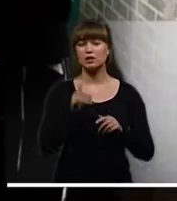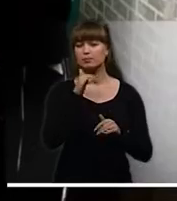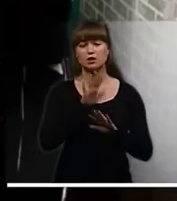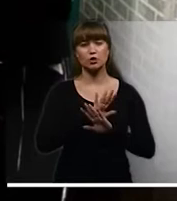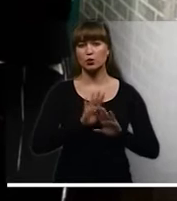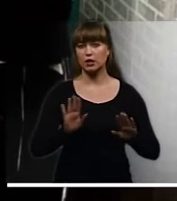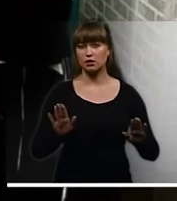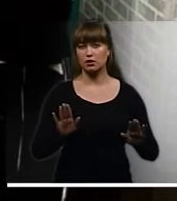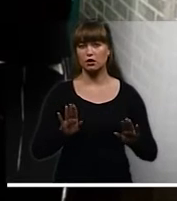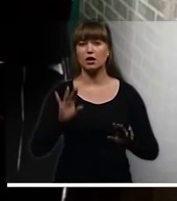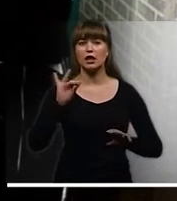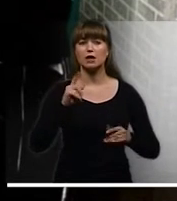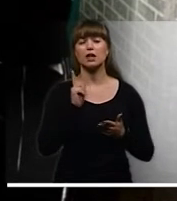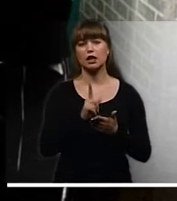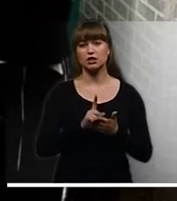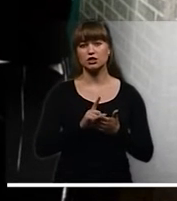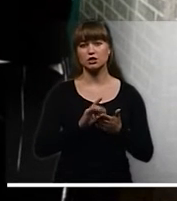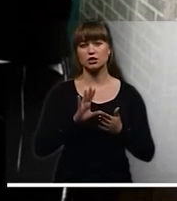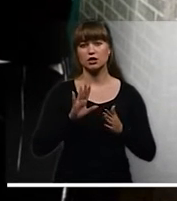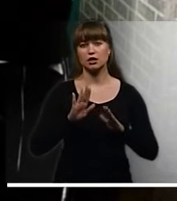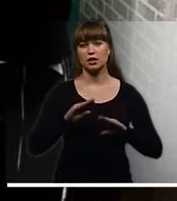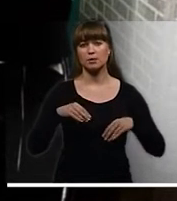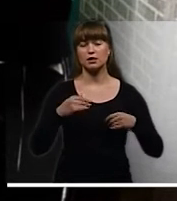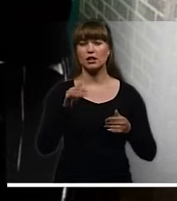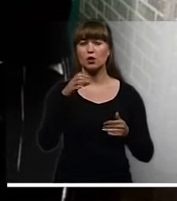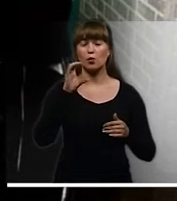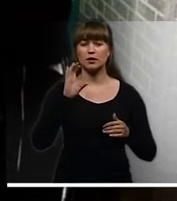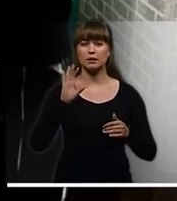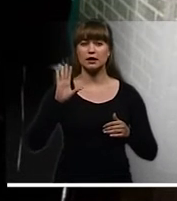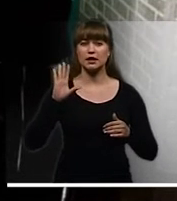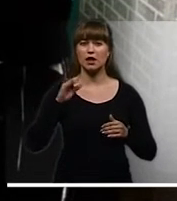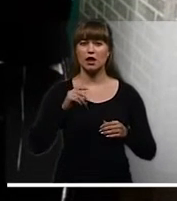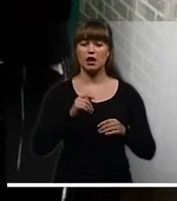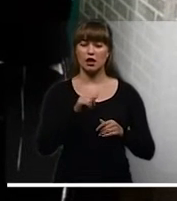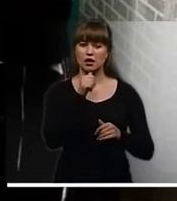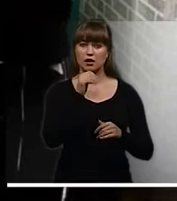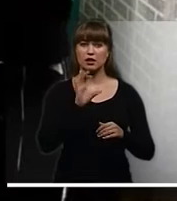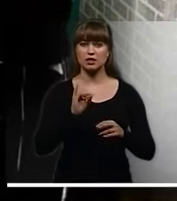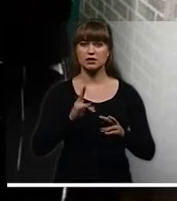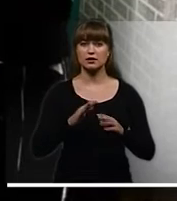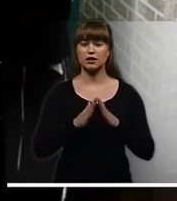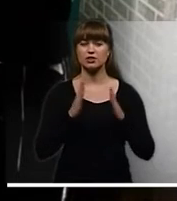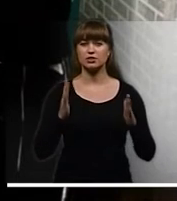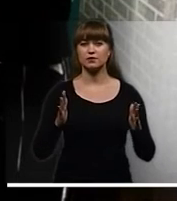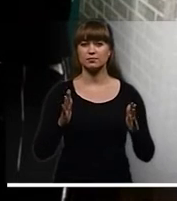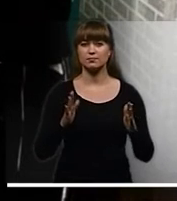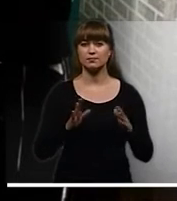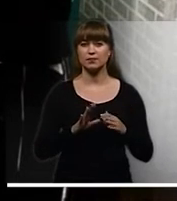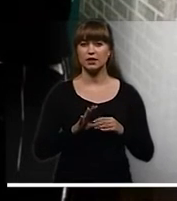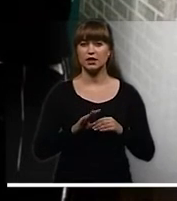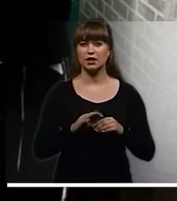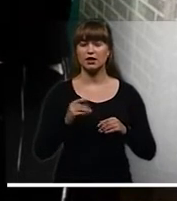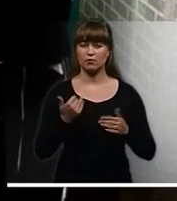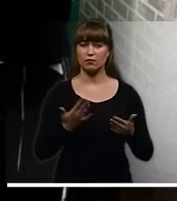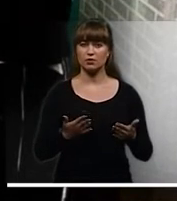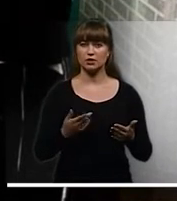курение, собственно говоря. Ну и, конечно, не переедание, не потребление колоссального количества жирной пищи, которую, в общем-то, молодежь, как я знаю, все равно